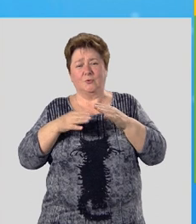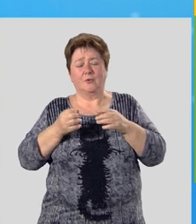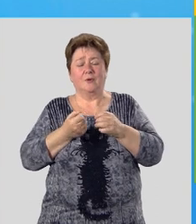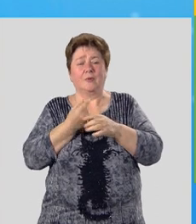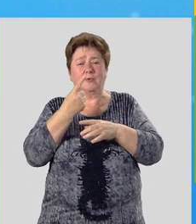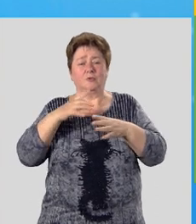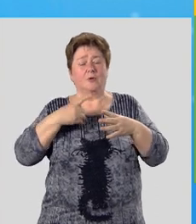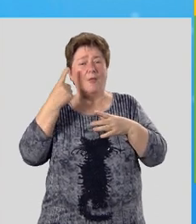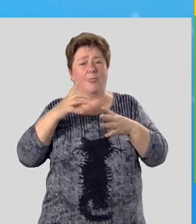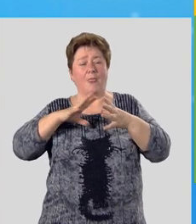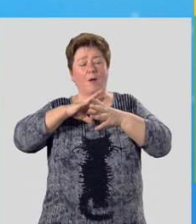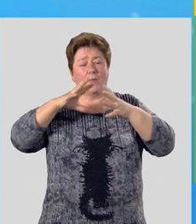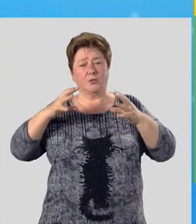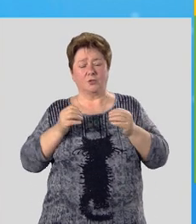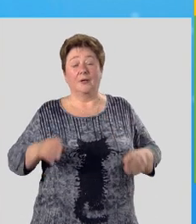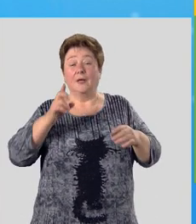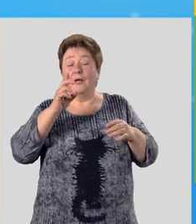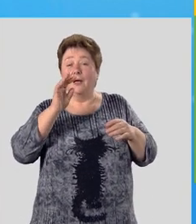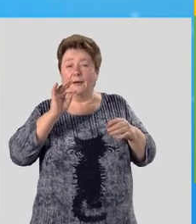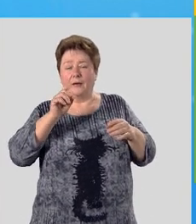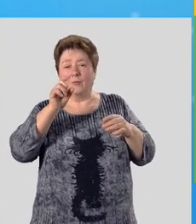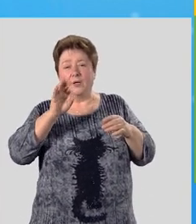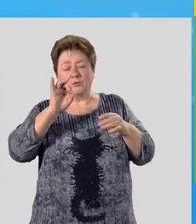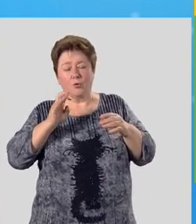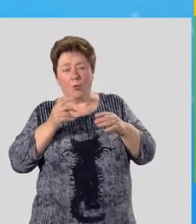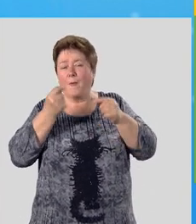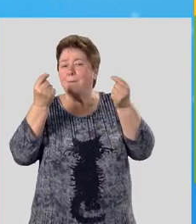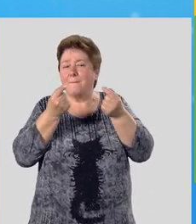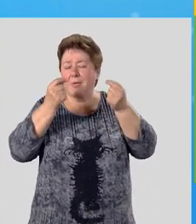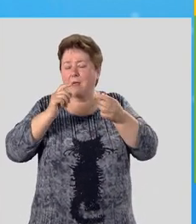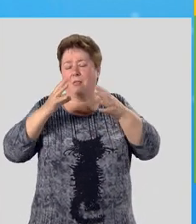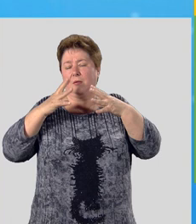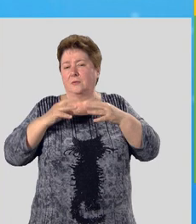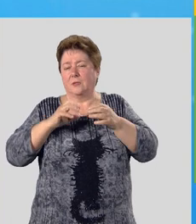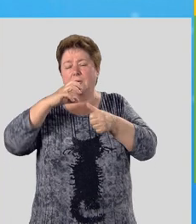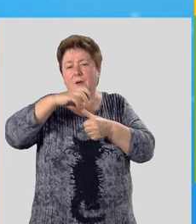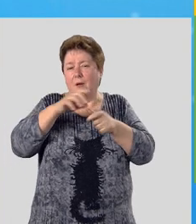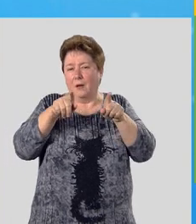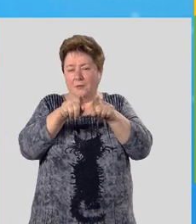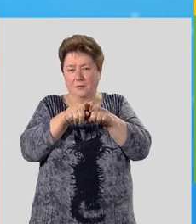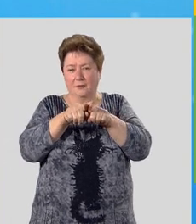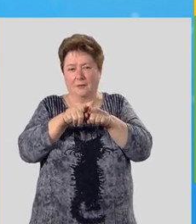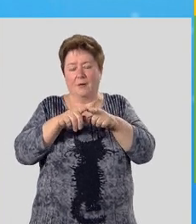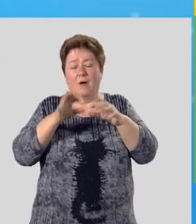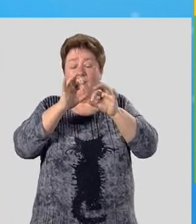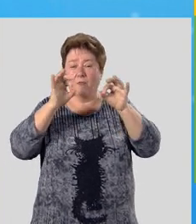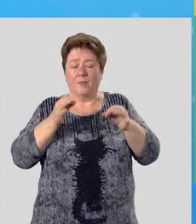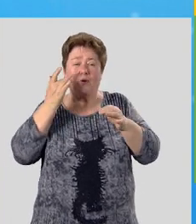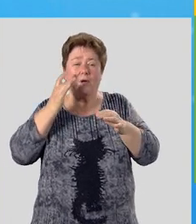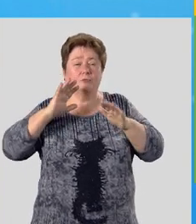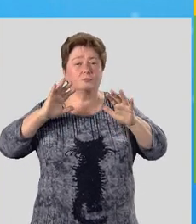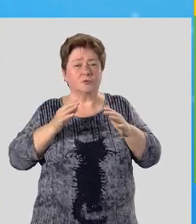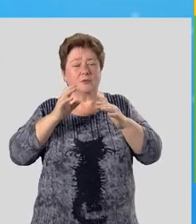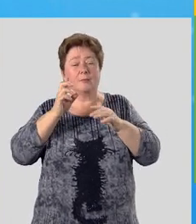образуется одна большая. Рибосомы – очень мелкие тельца грибовидной формы, в которых